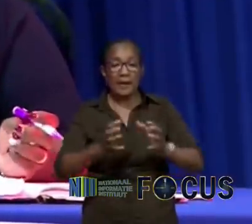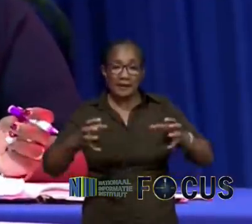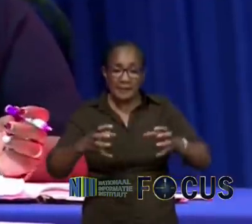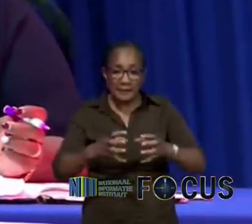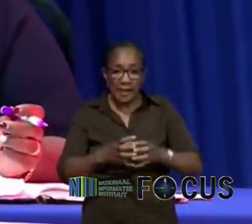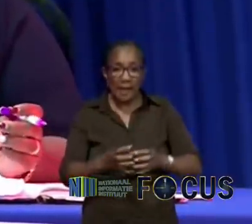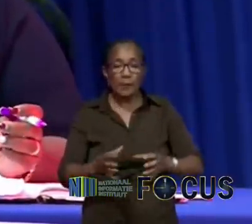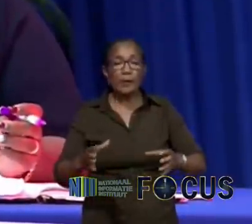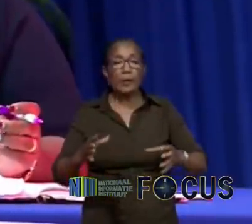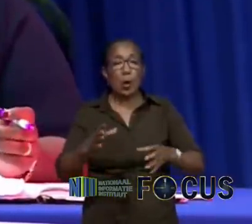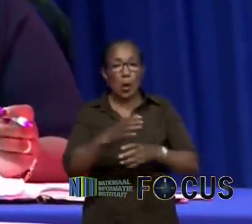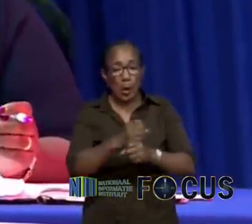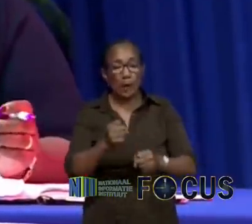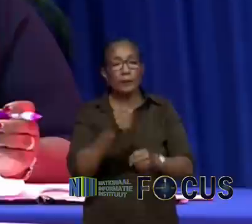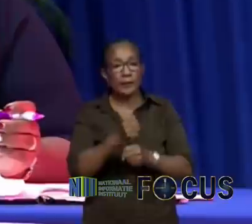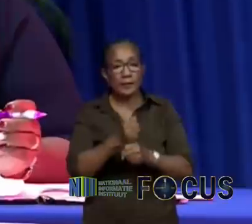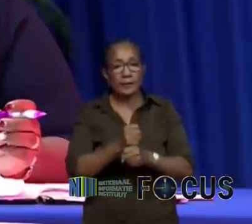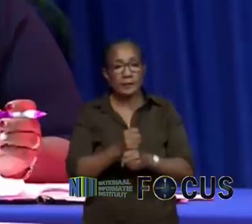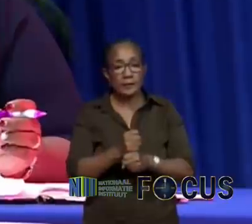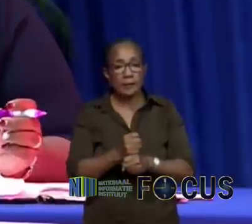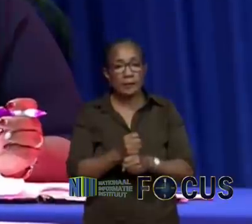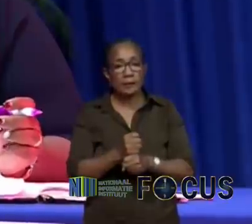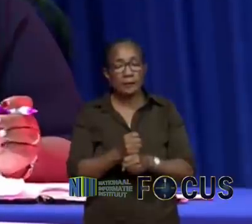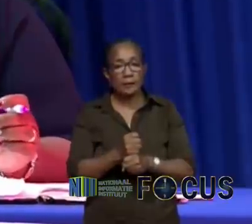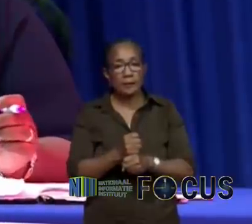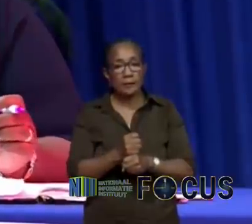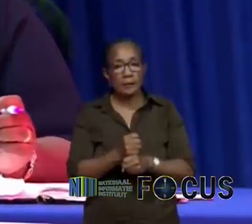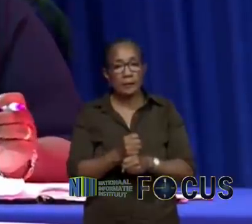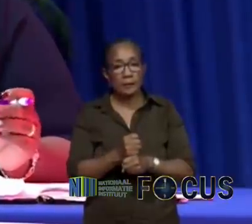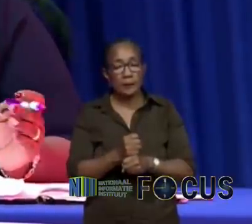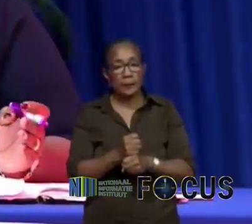essentiële diensten. Die moeten dus